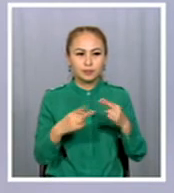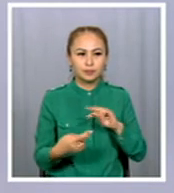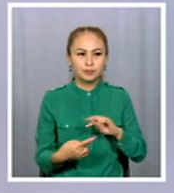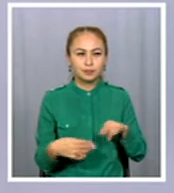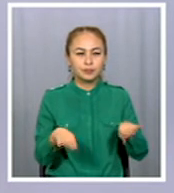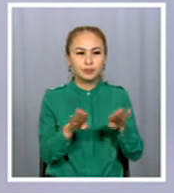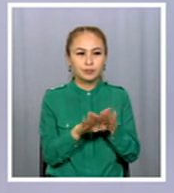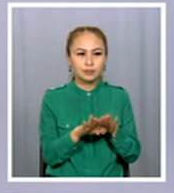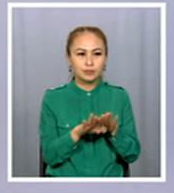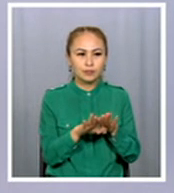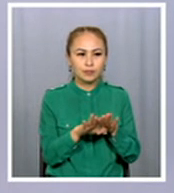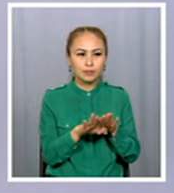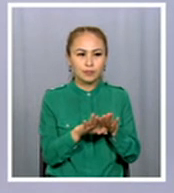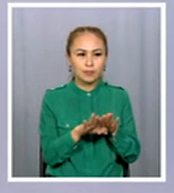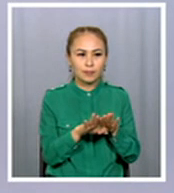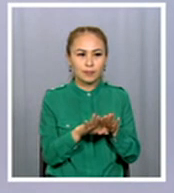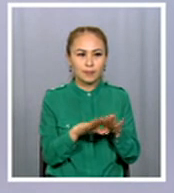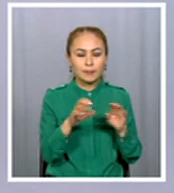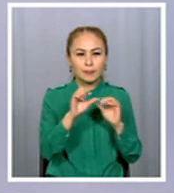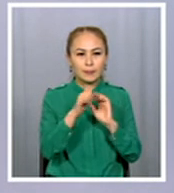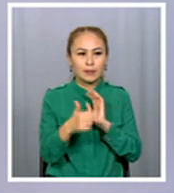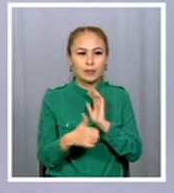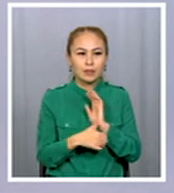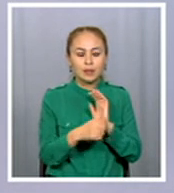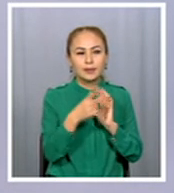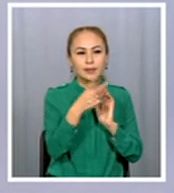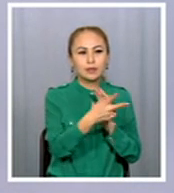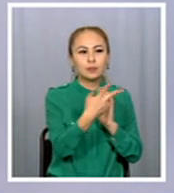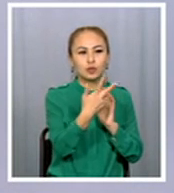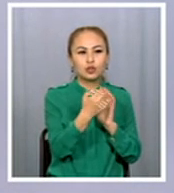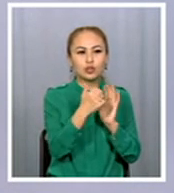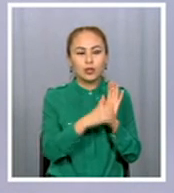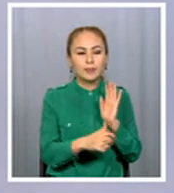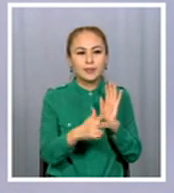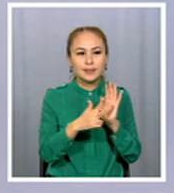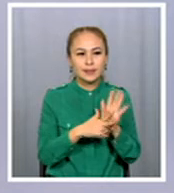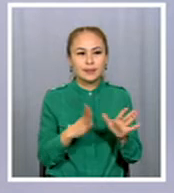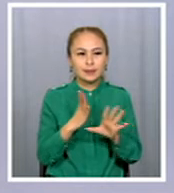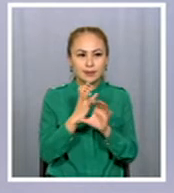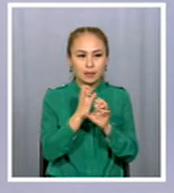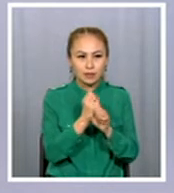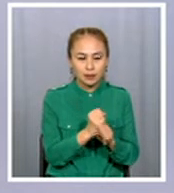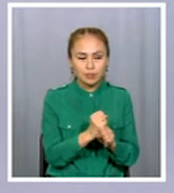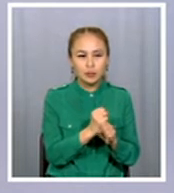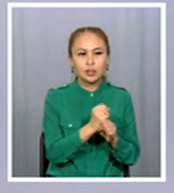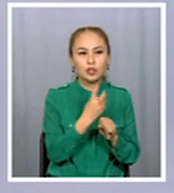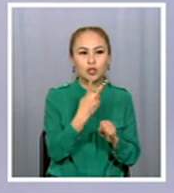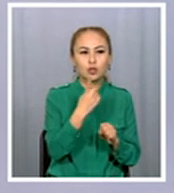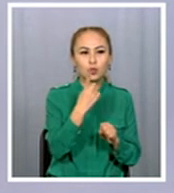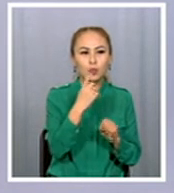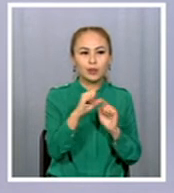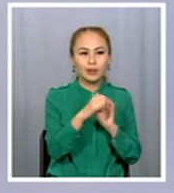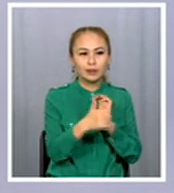балалар 16 мен 2368-ді қысқартамыз, екеуі 16-ға қысқарады, иә?